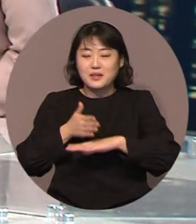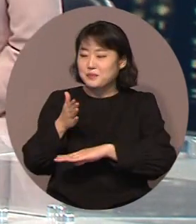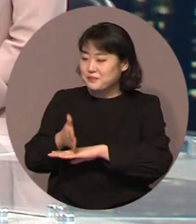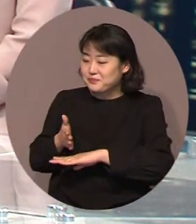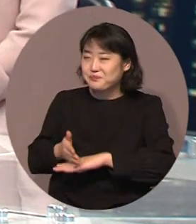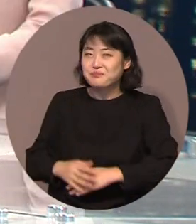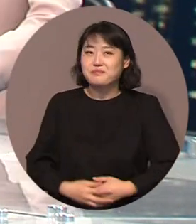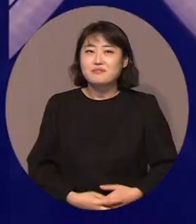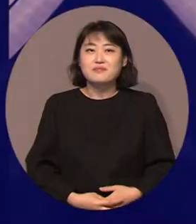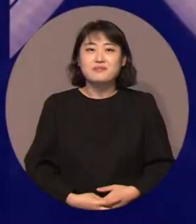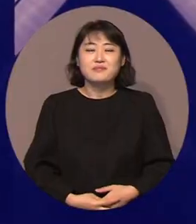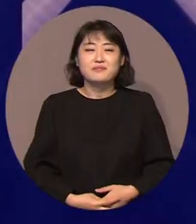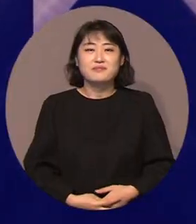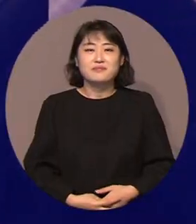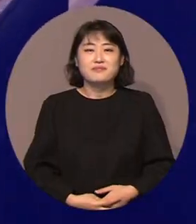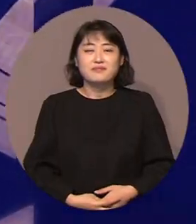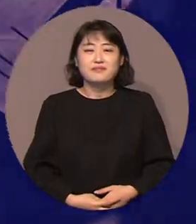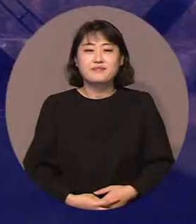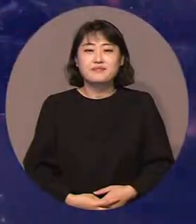감사합니다.